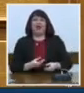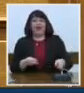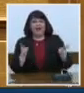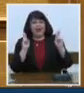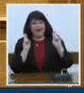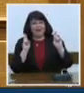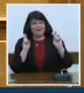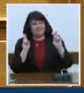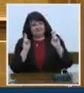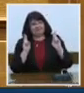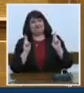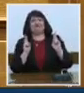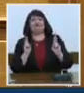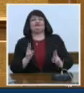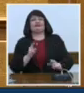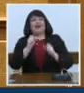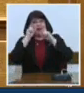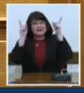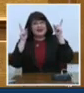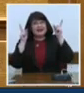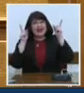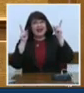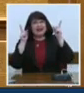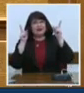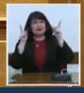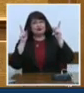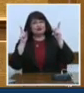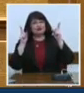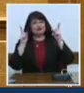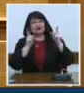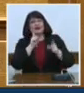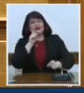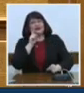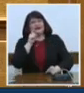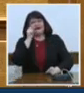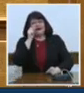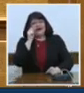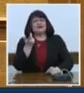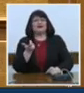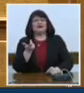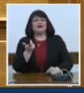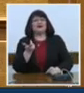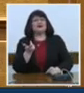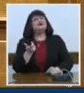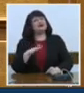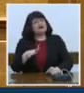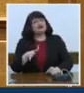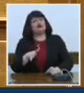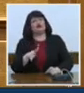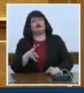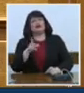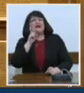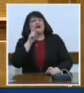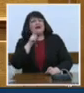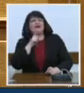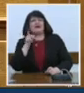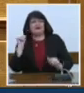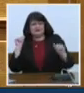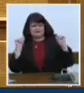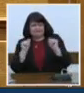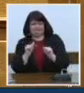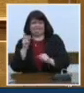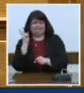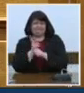ότι οι ίδιες οι γυναίκες αλλά και οι άντρες που έχουν δεχτεί κακοποιητικές συμπεριφορές αισθάνονται